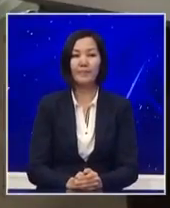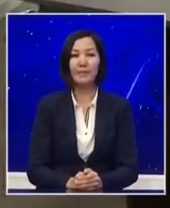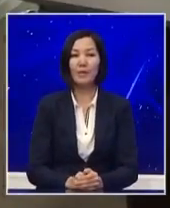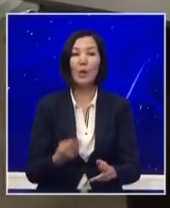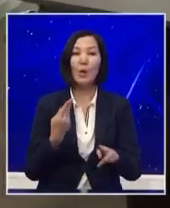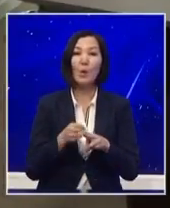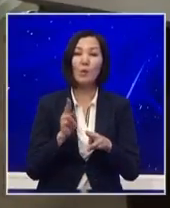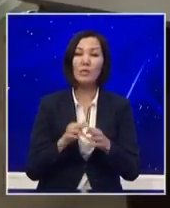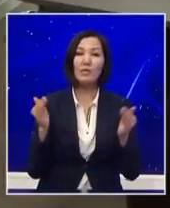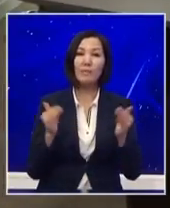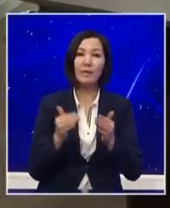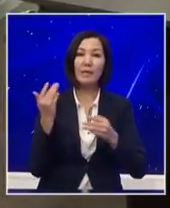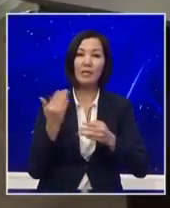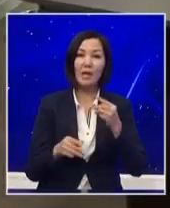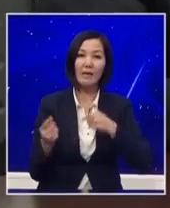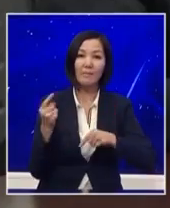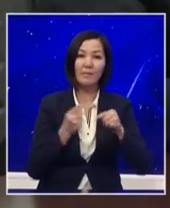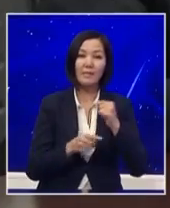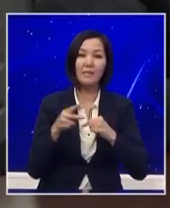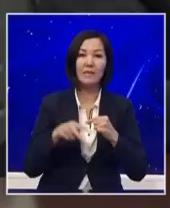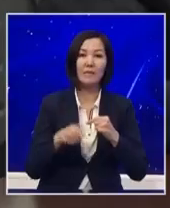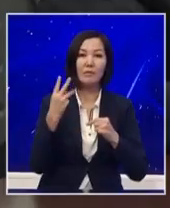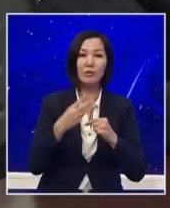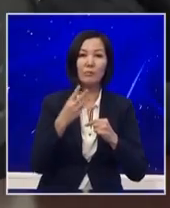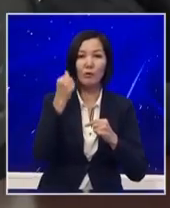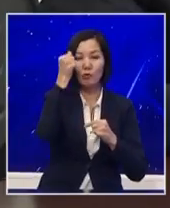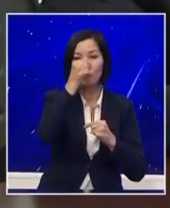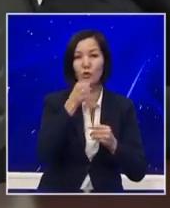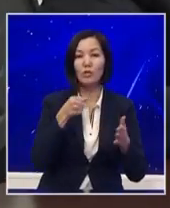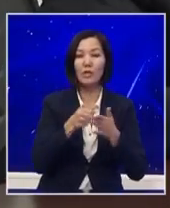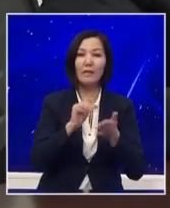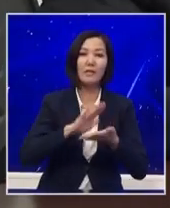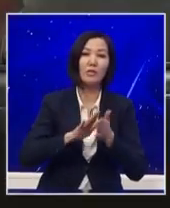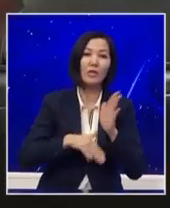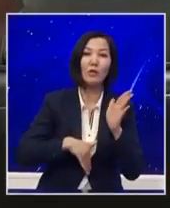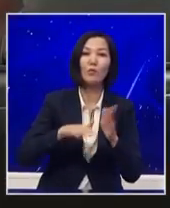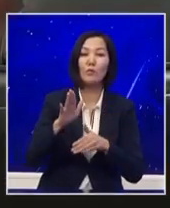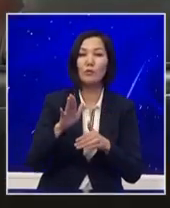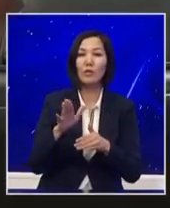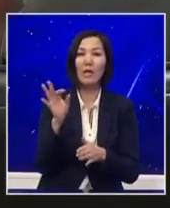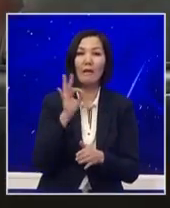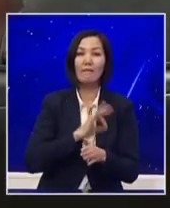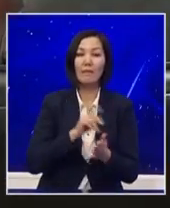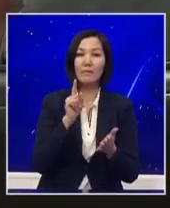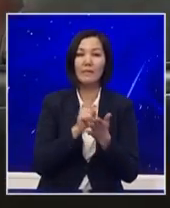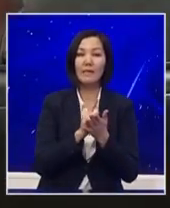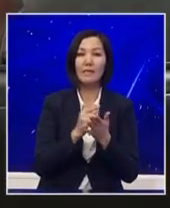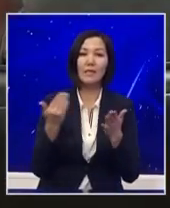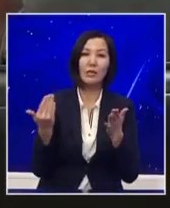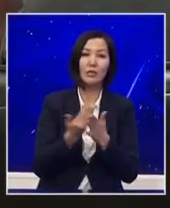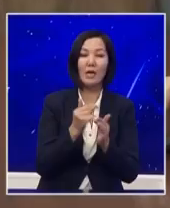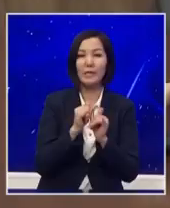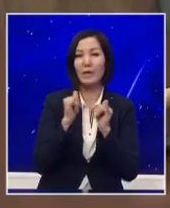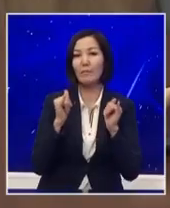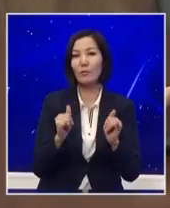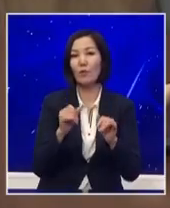Осылайша микро және шағын бизнес өкілдеріне 2020 жылға дейін жағдайын жақсартып, қалтасында қалған табыс салығының есебіне жаңа белесті